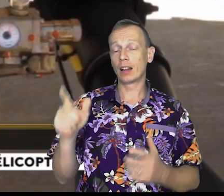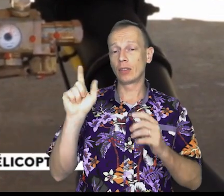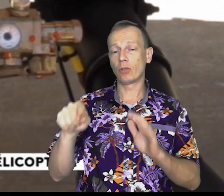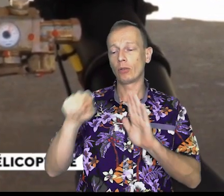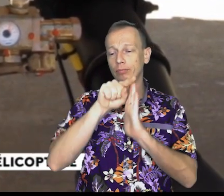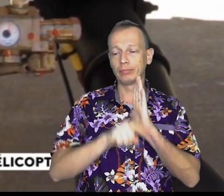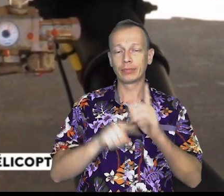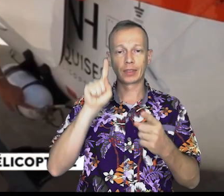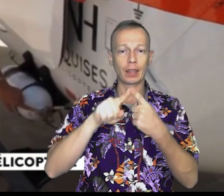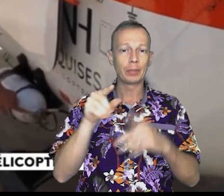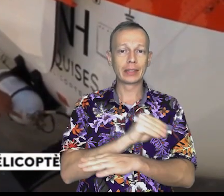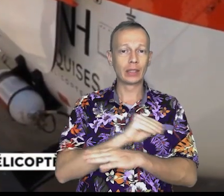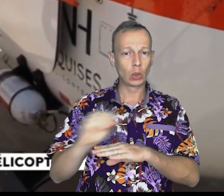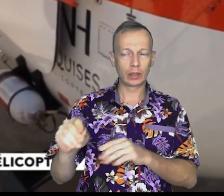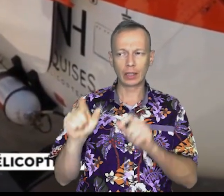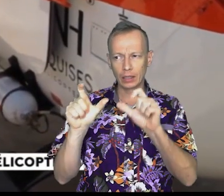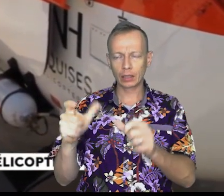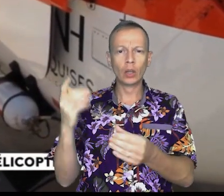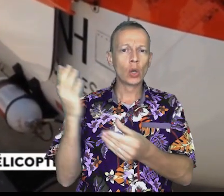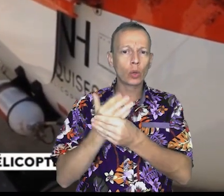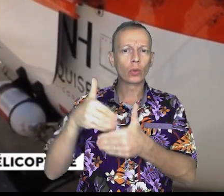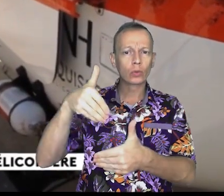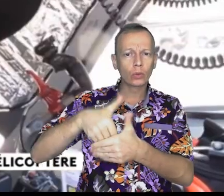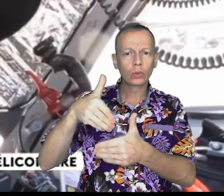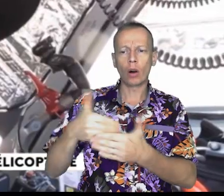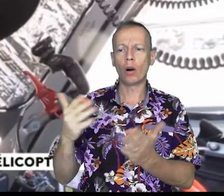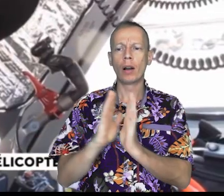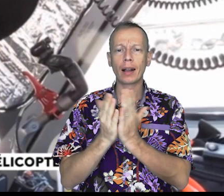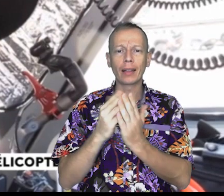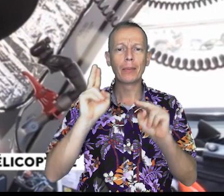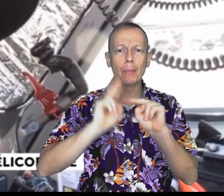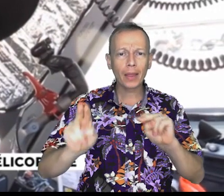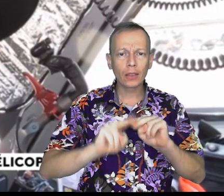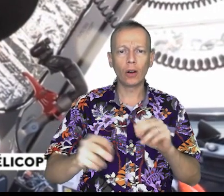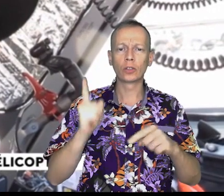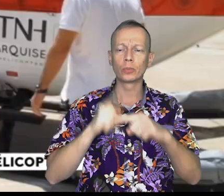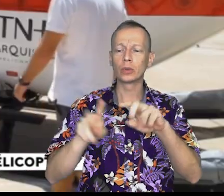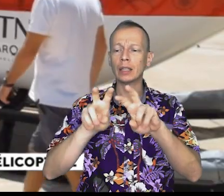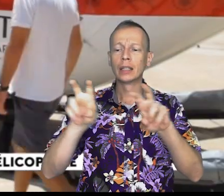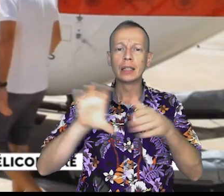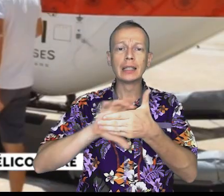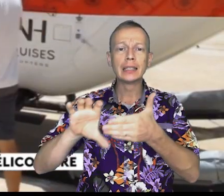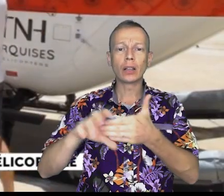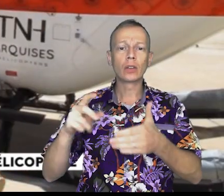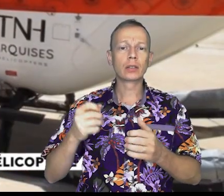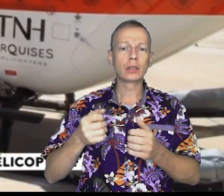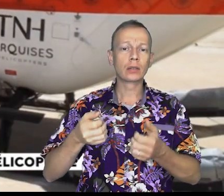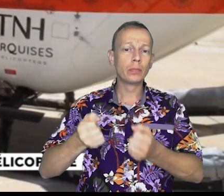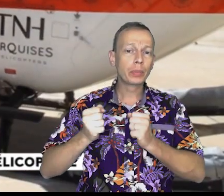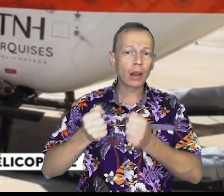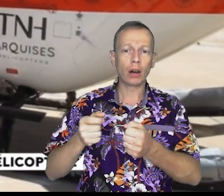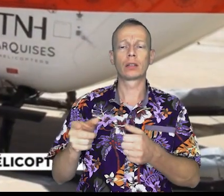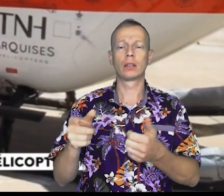sécurité des vols, la documentation de bord, le carnet de maintenance, les licences de pilotes. On fait aussi